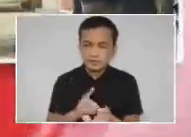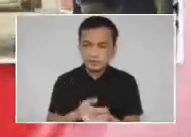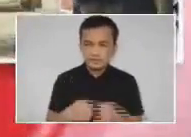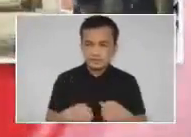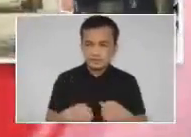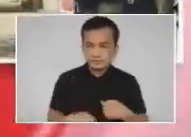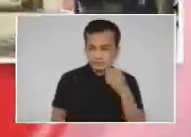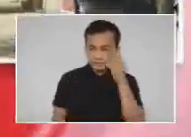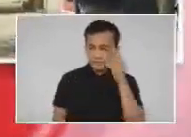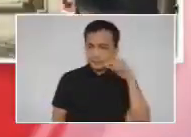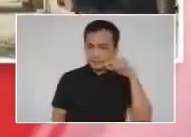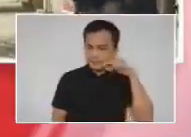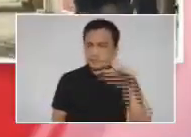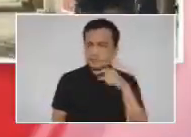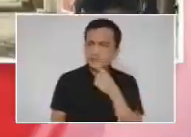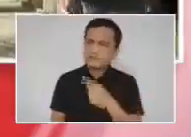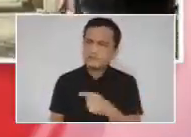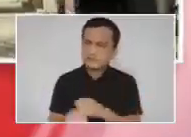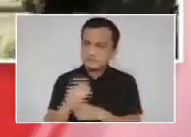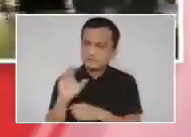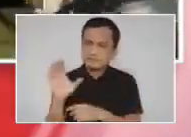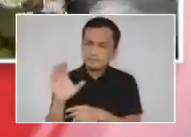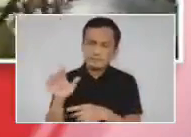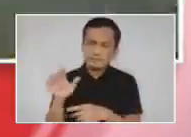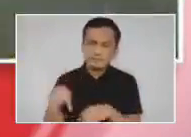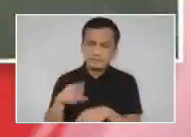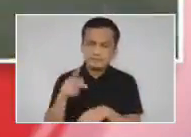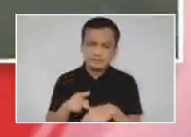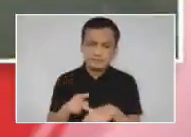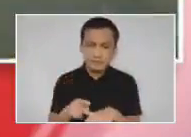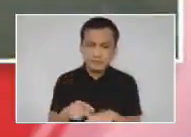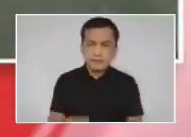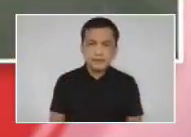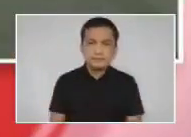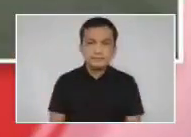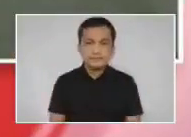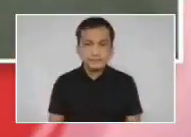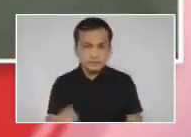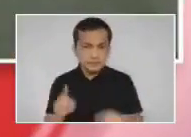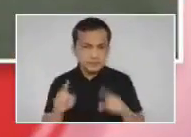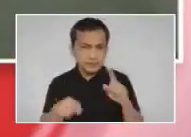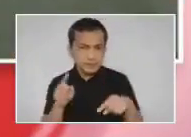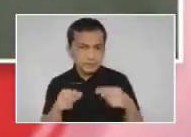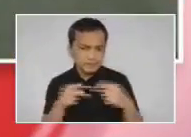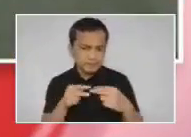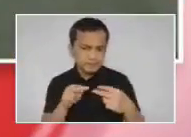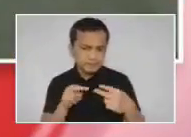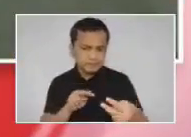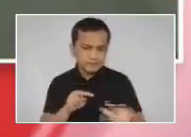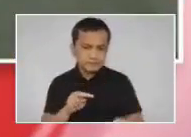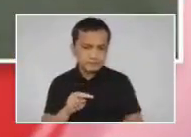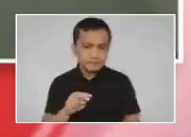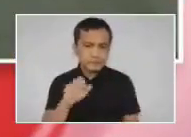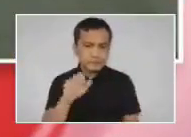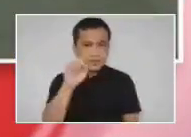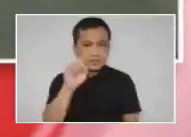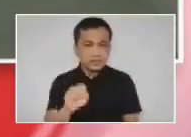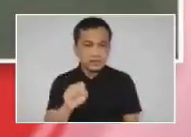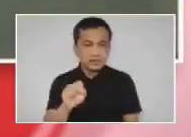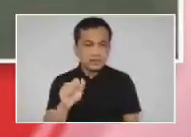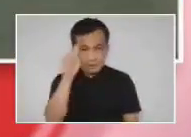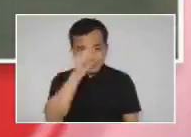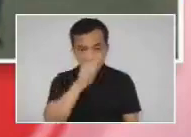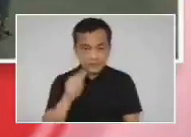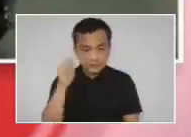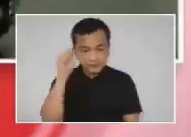itong variant na to ay nagiging dominant na rin. Tumataas talaga ang kaso. Kaya, ang importante